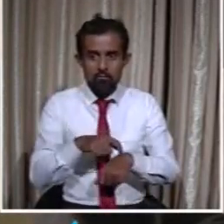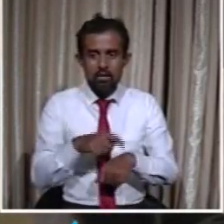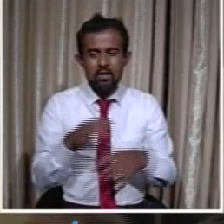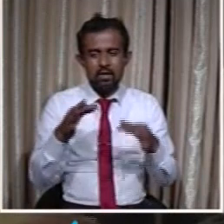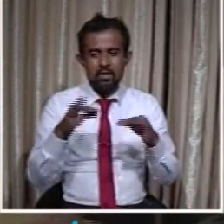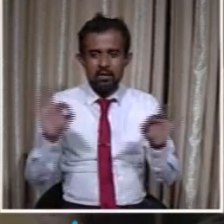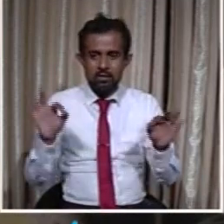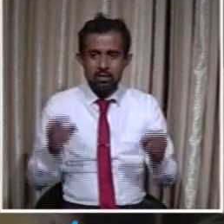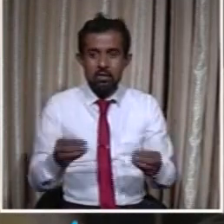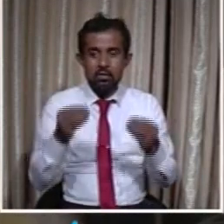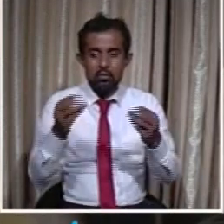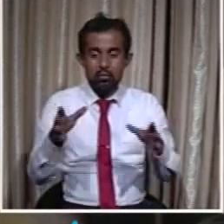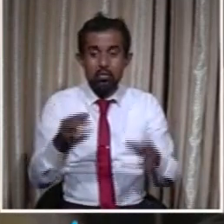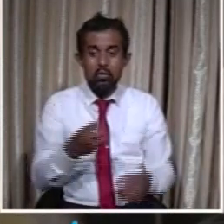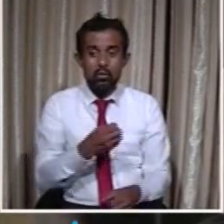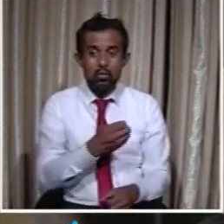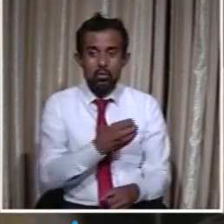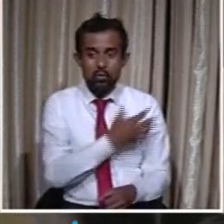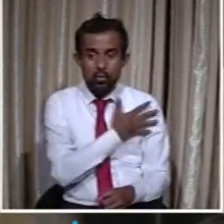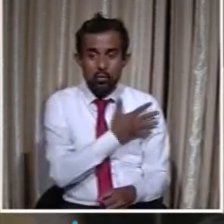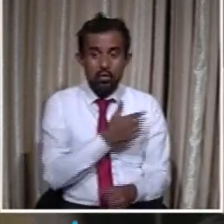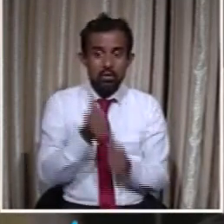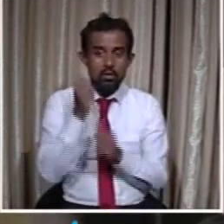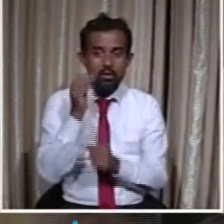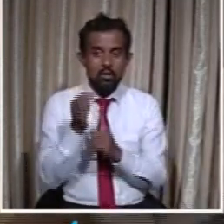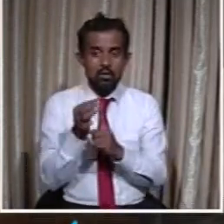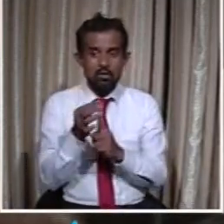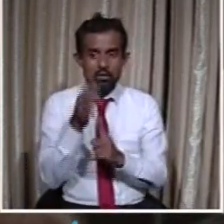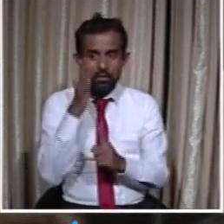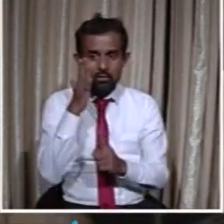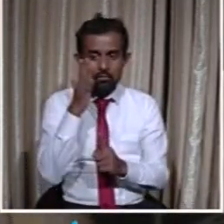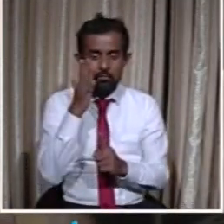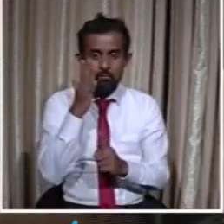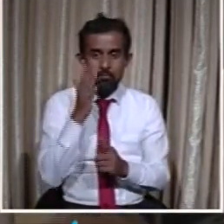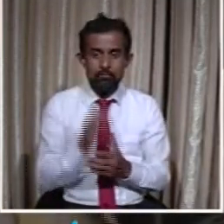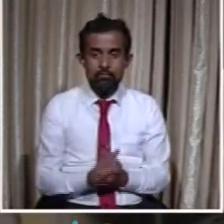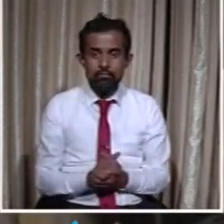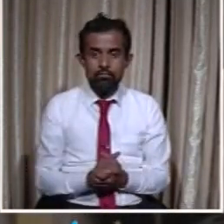ராஜபக்ச அவர் நீதிமன்றத்தால் தீர்ப்பளித்து ஒரு குறுகிய